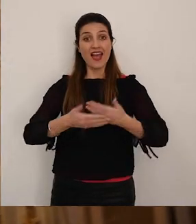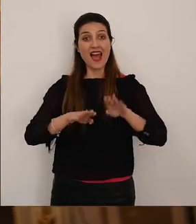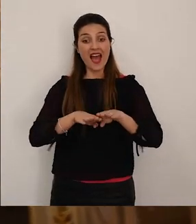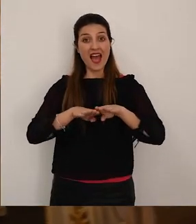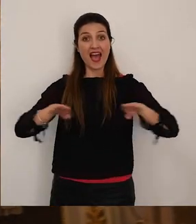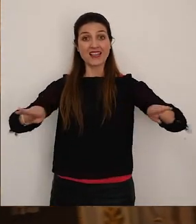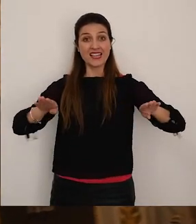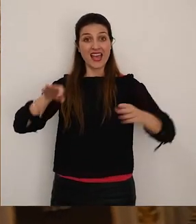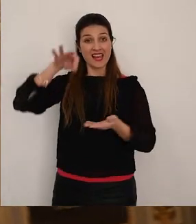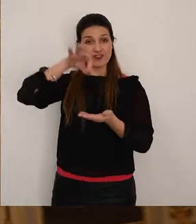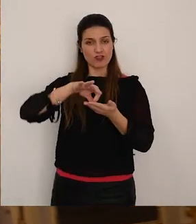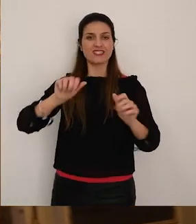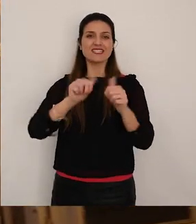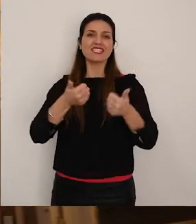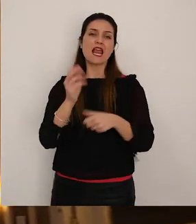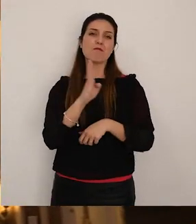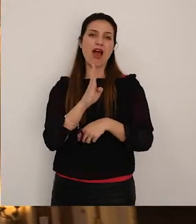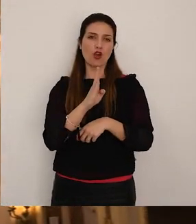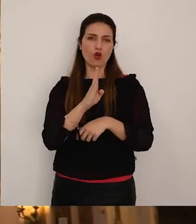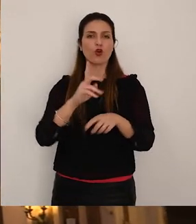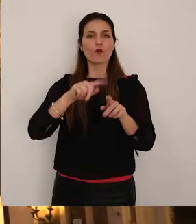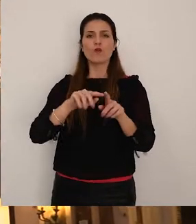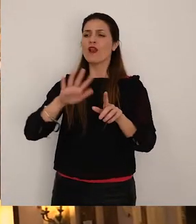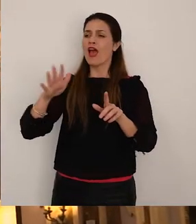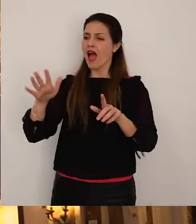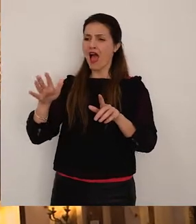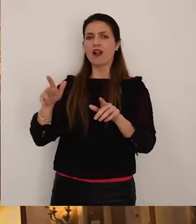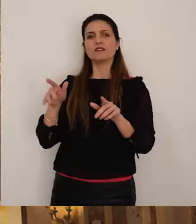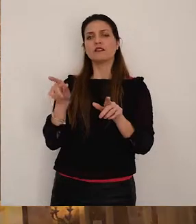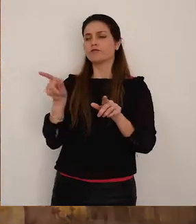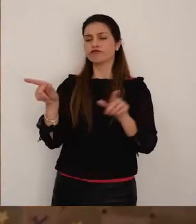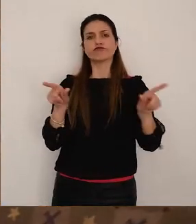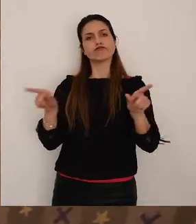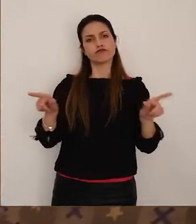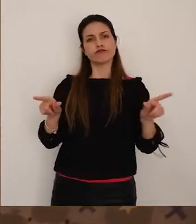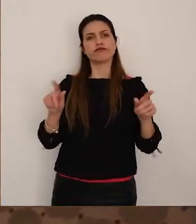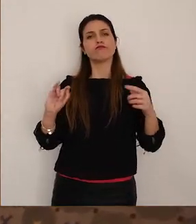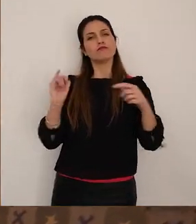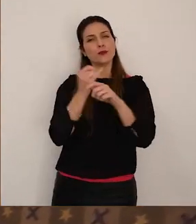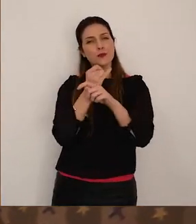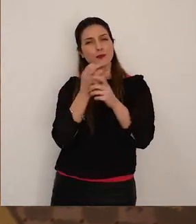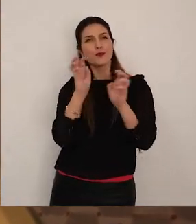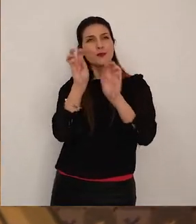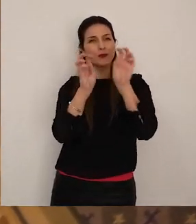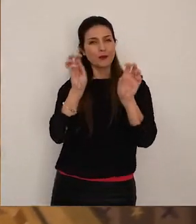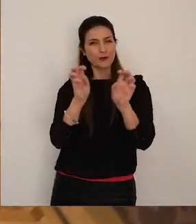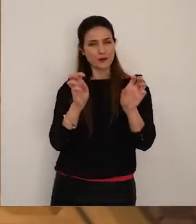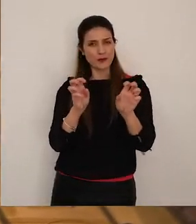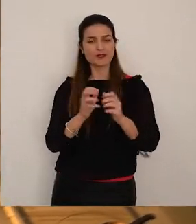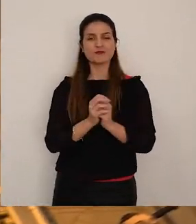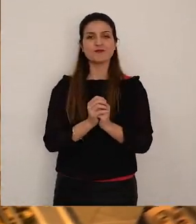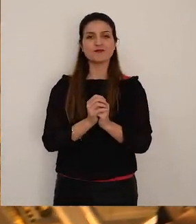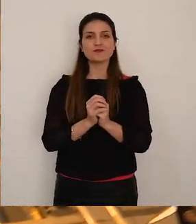L'altare centrale è in stile barocco e, come altri preziosi angoli all'interno del convento, è finemente decorato.